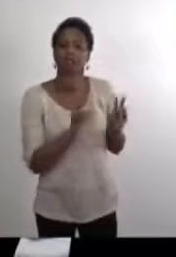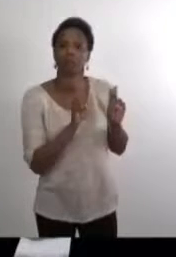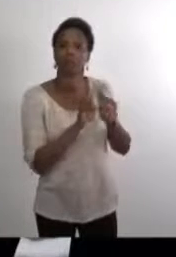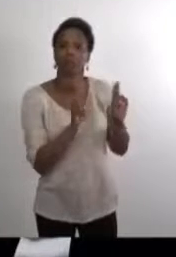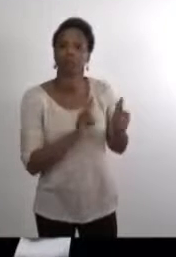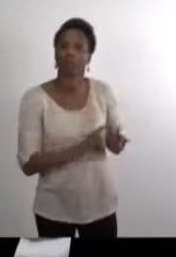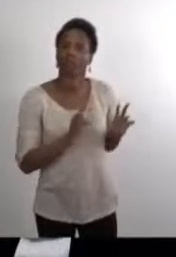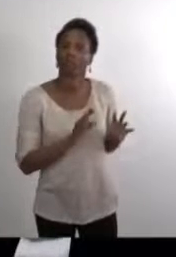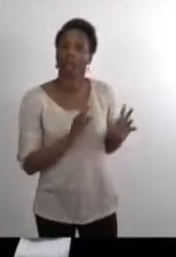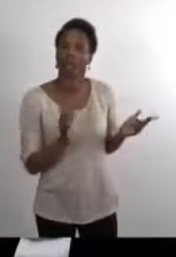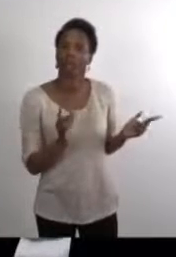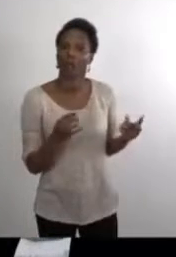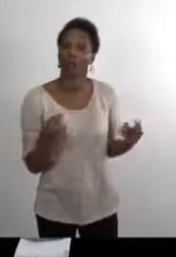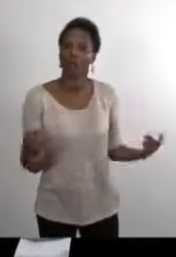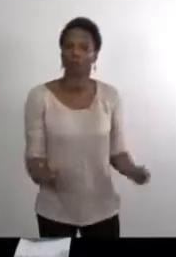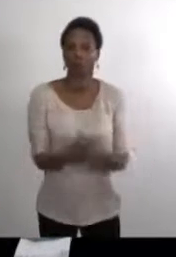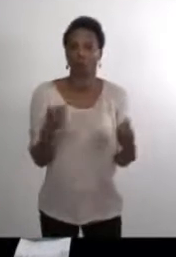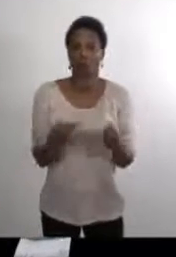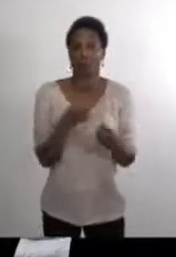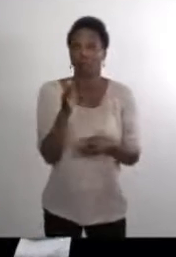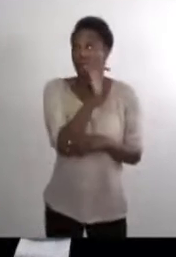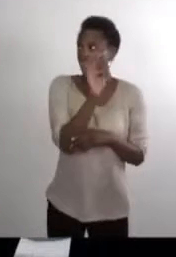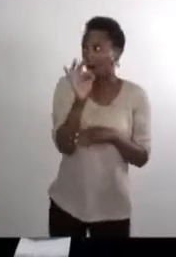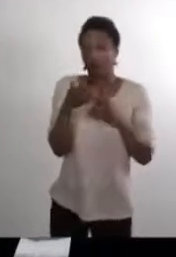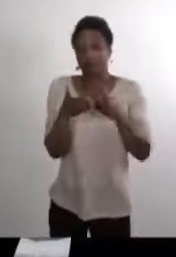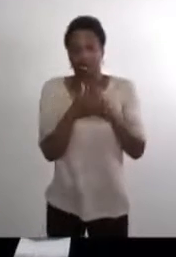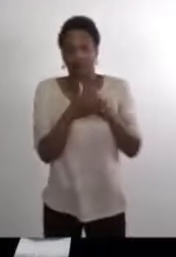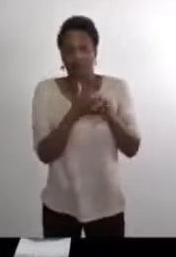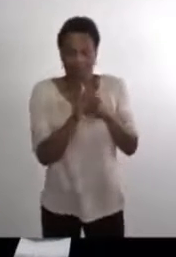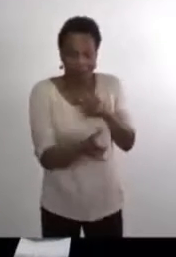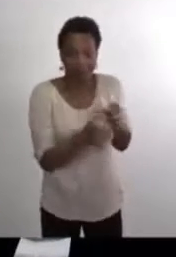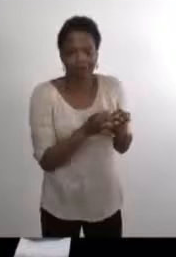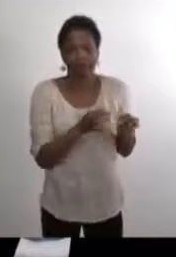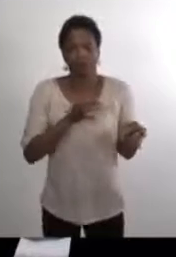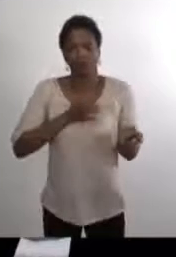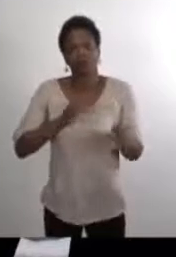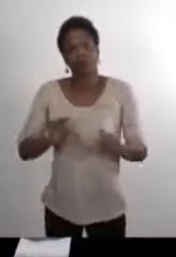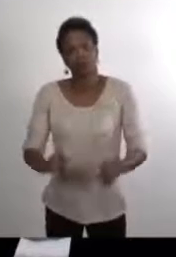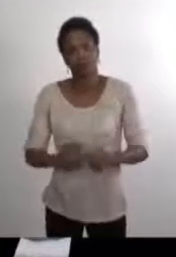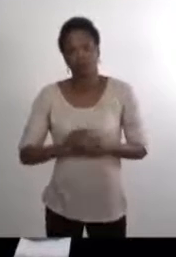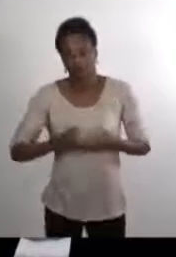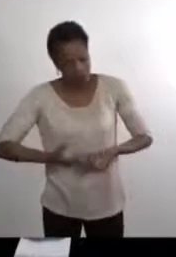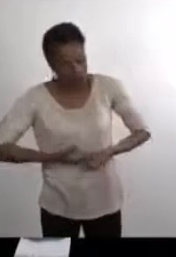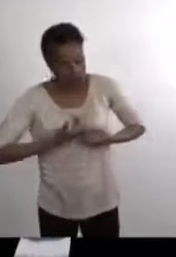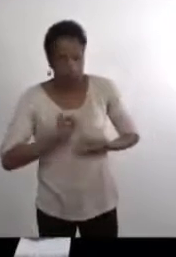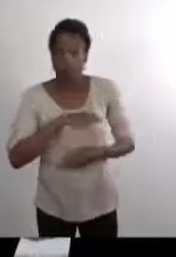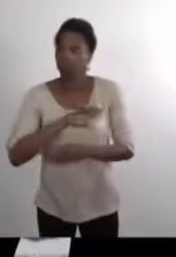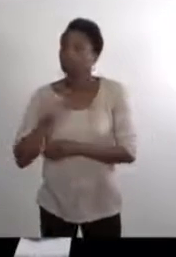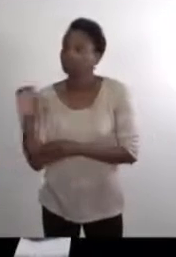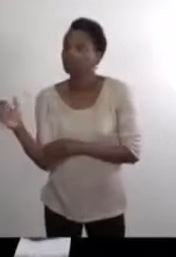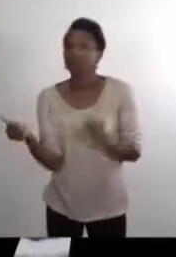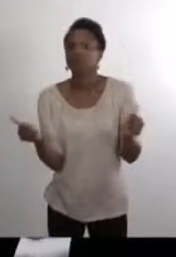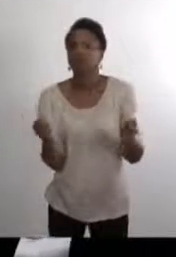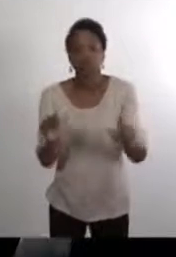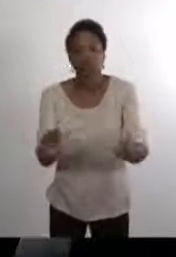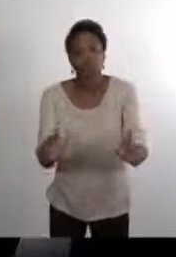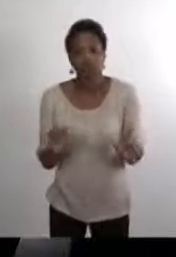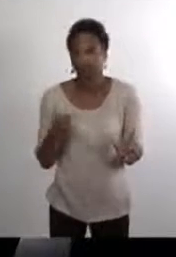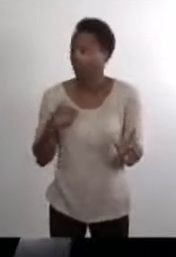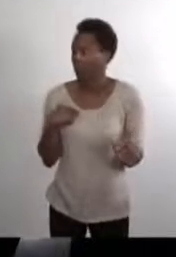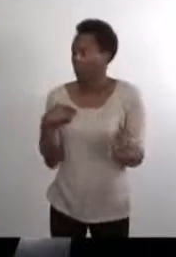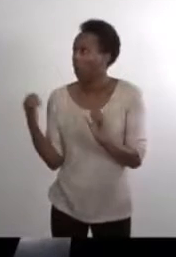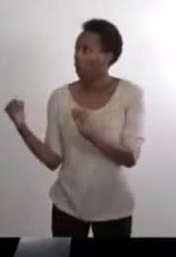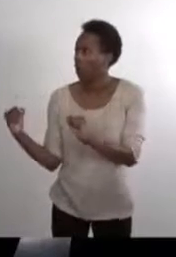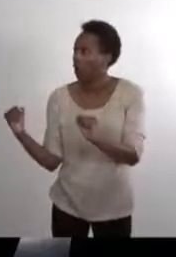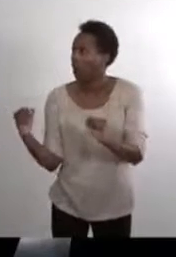de la France, il y a aussi les conséquences de tout ça. Alors ça a été abordé par les uns et les autres. Moi, je m'associe à tout ce qui a pu être